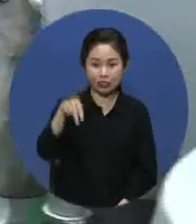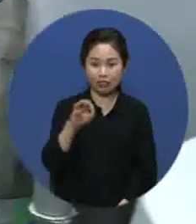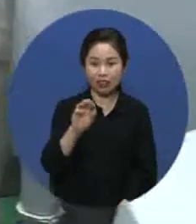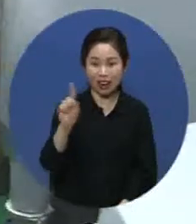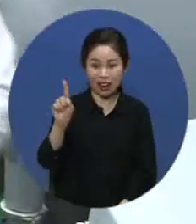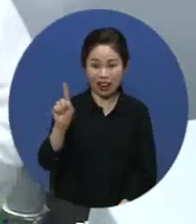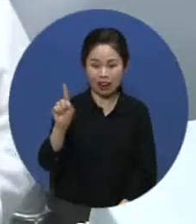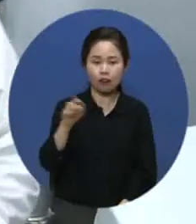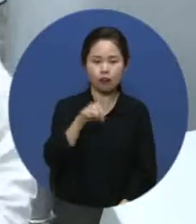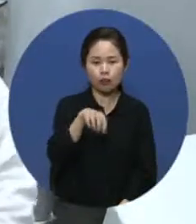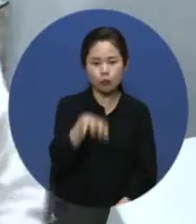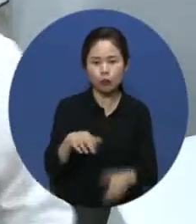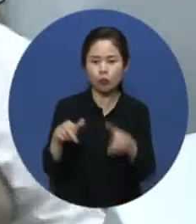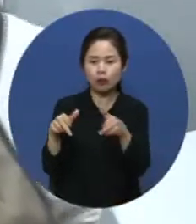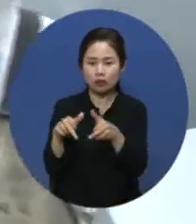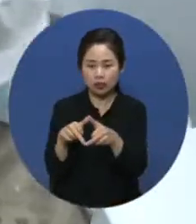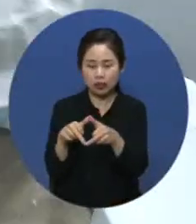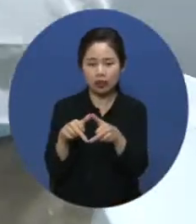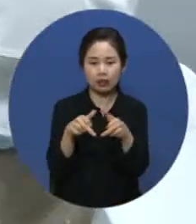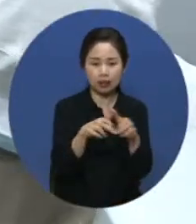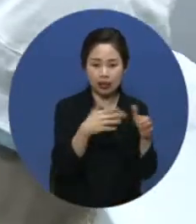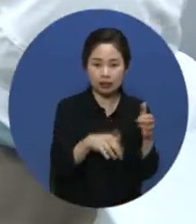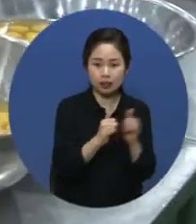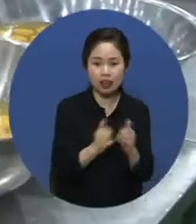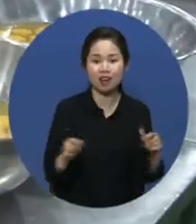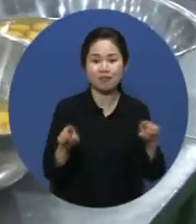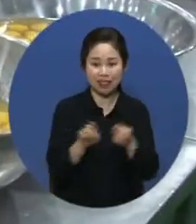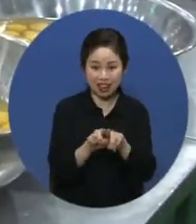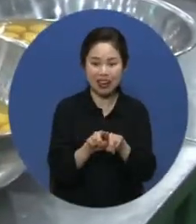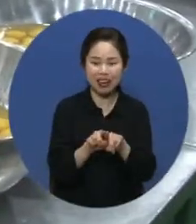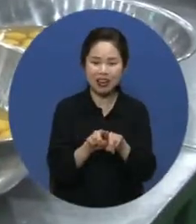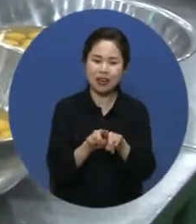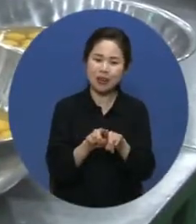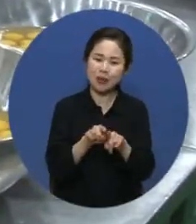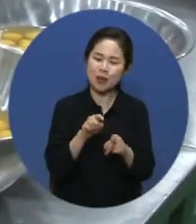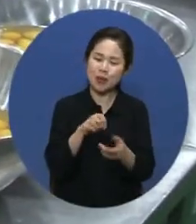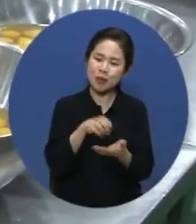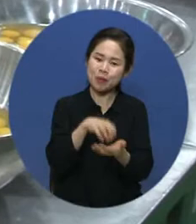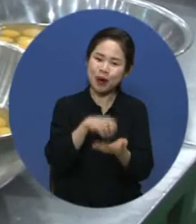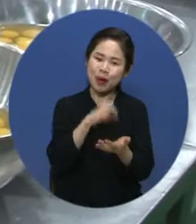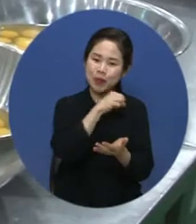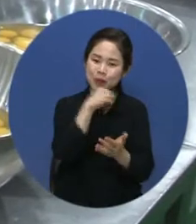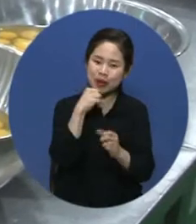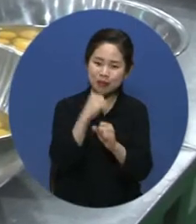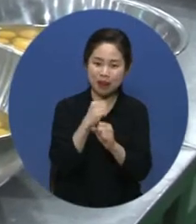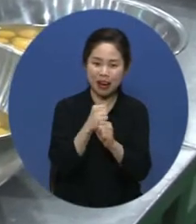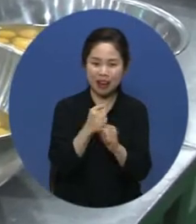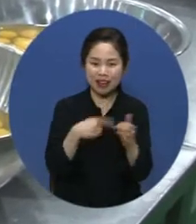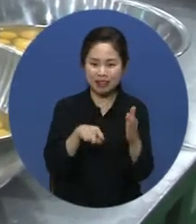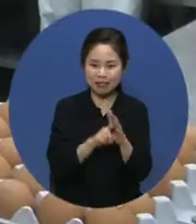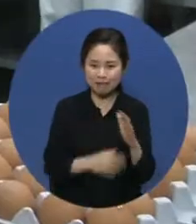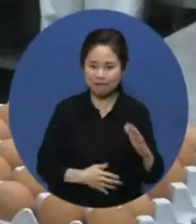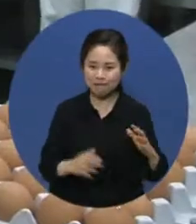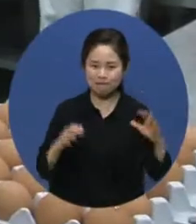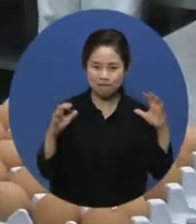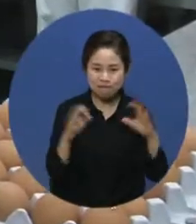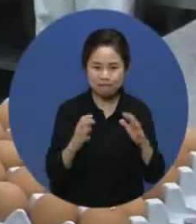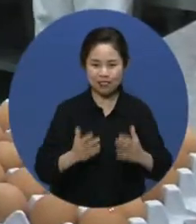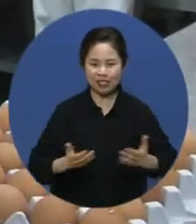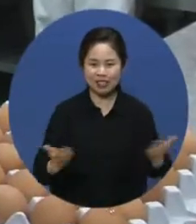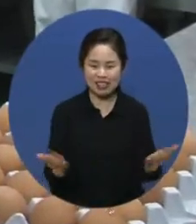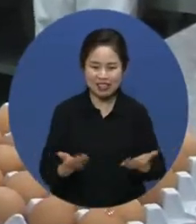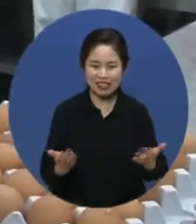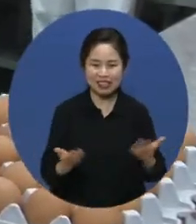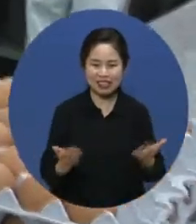비장애인 근로자가 한데 어우러져 맛있는 빵을 만들기 위해 머리를 맞대고 열심히 작업에